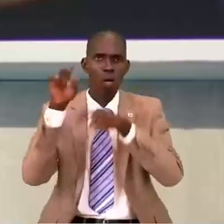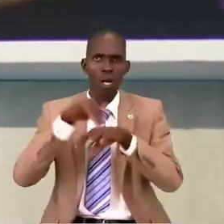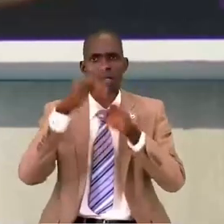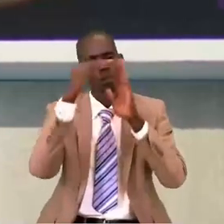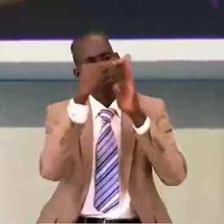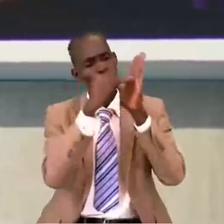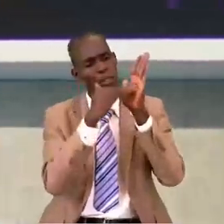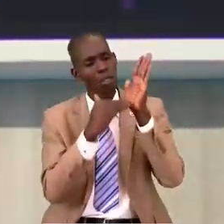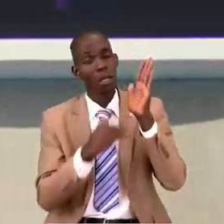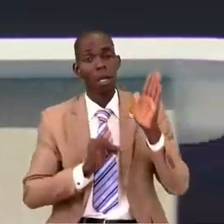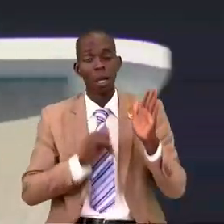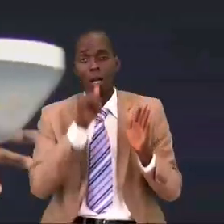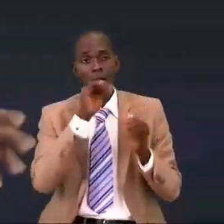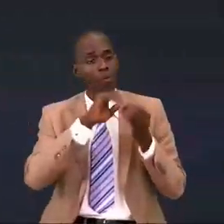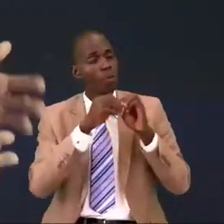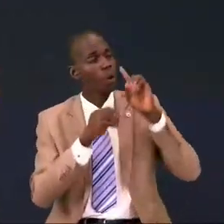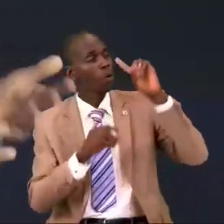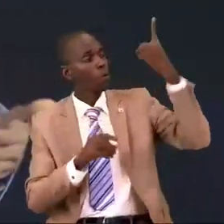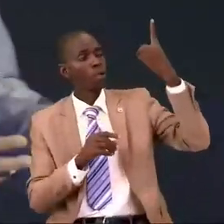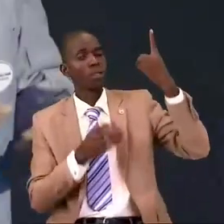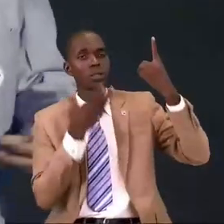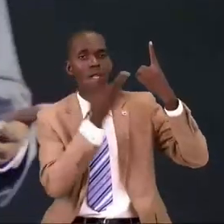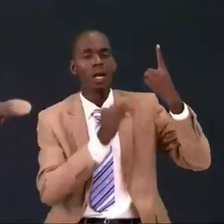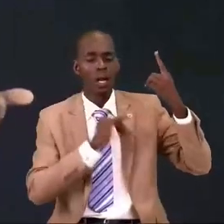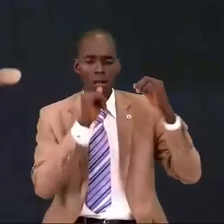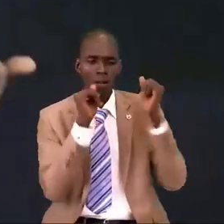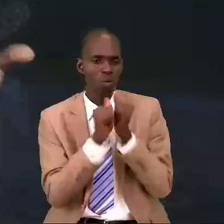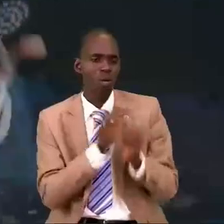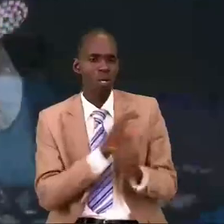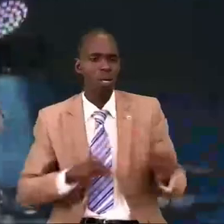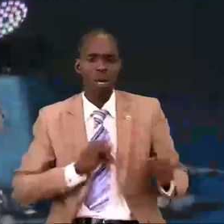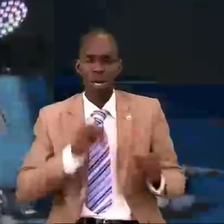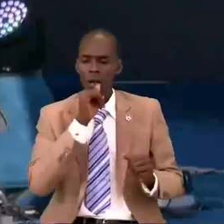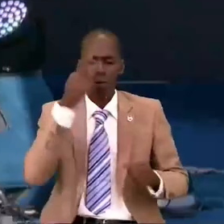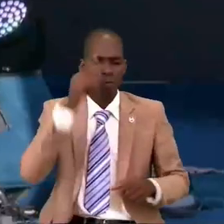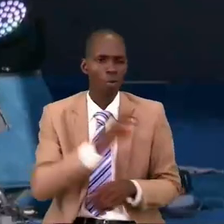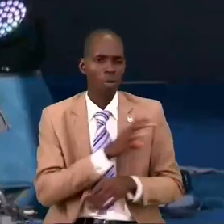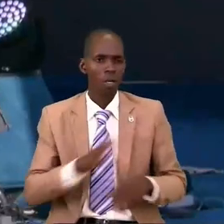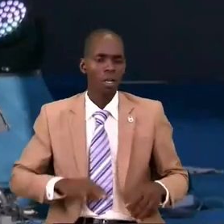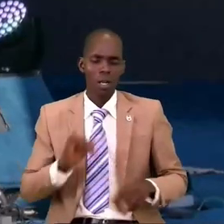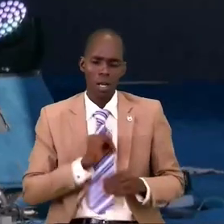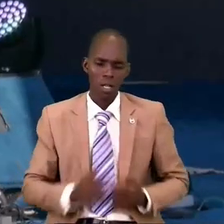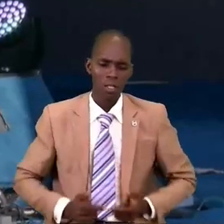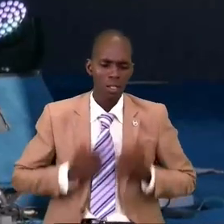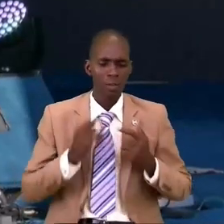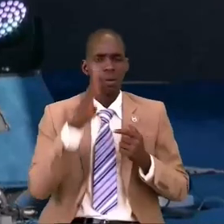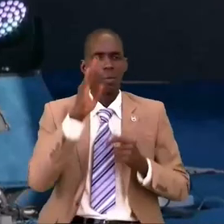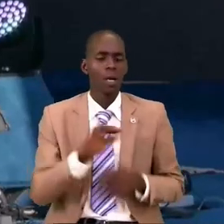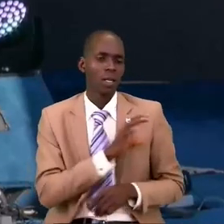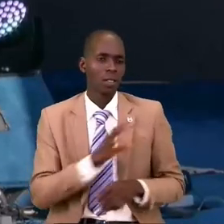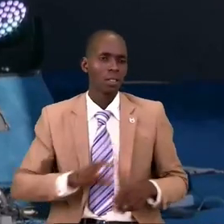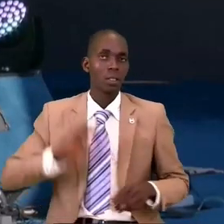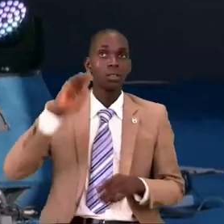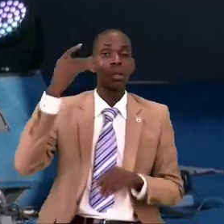lui et je vis par sa grâce. Mais en ce moment, il n'avait pas tout ce qu'il fallait pour